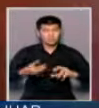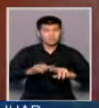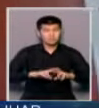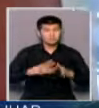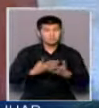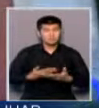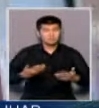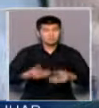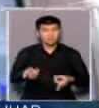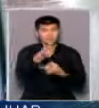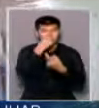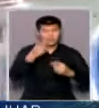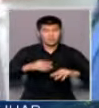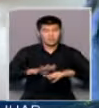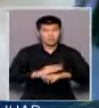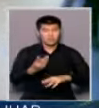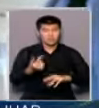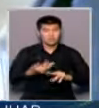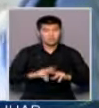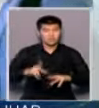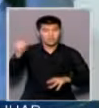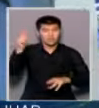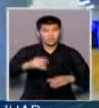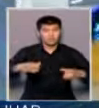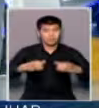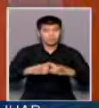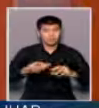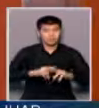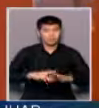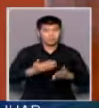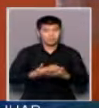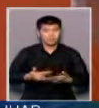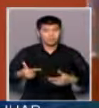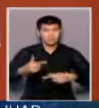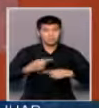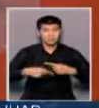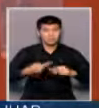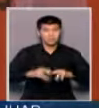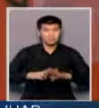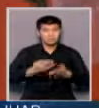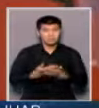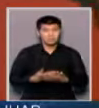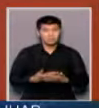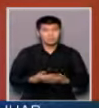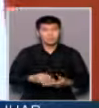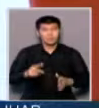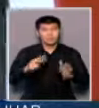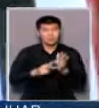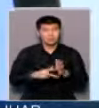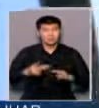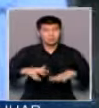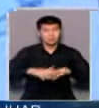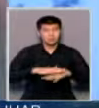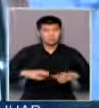средствах массовой информации, Шнар Ахмеджанқызы приехала трудиться в Атырауский регион. Выбранная ею профессия 20 лет назад была